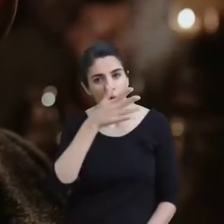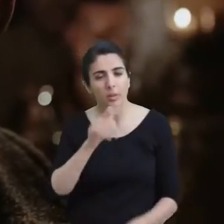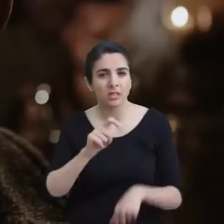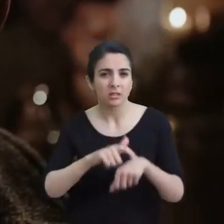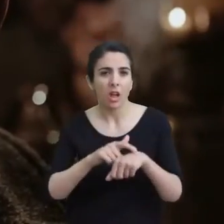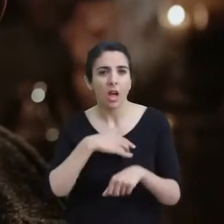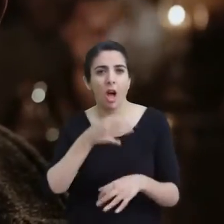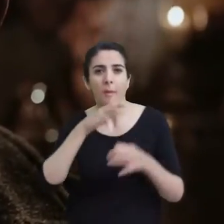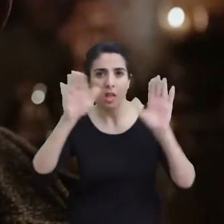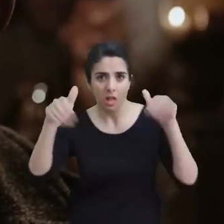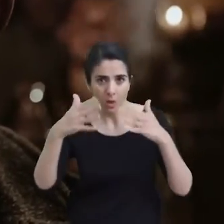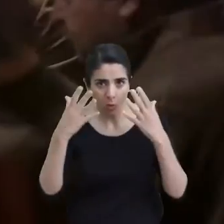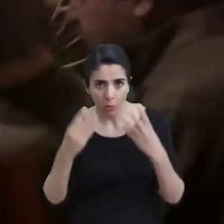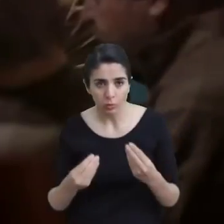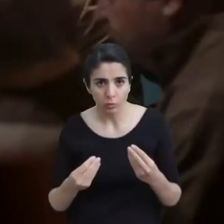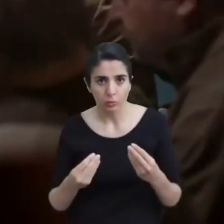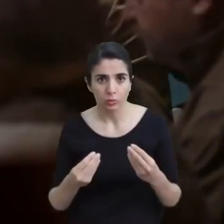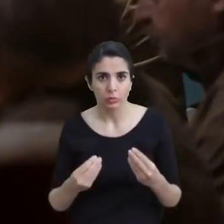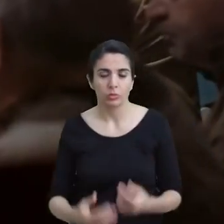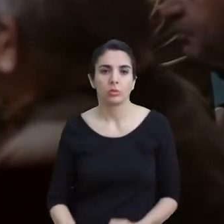Kusura kalmayın, bu saatte sizi çağırttık buraya.